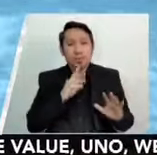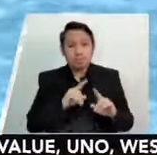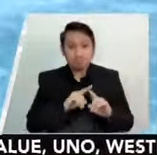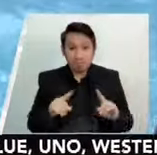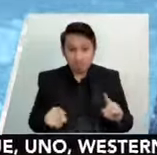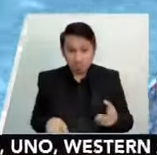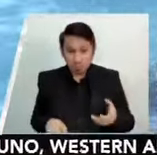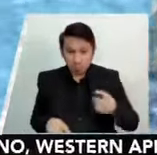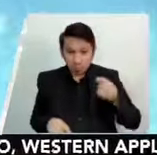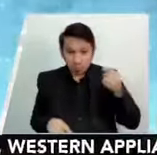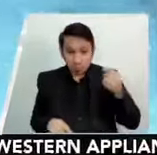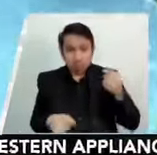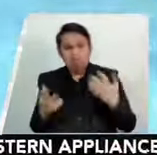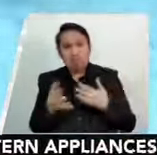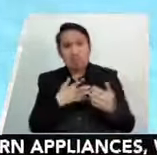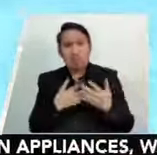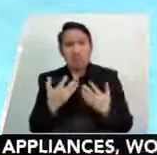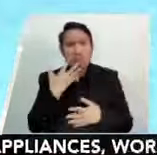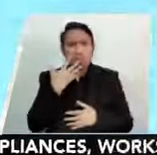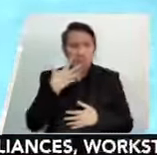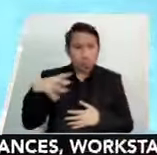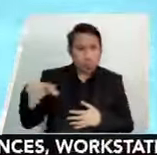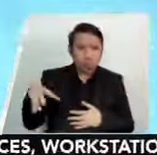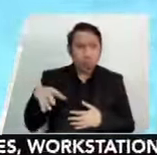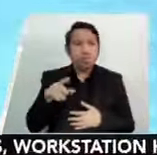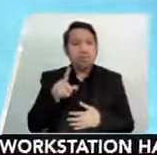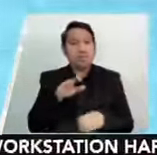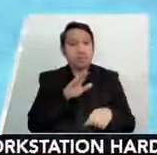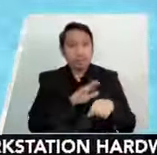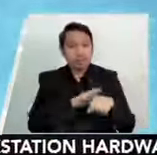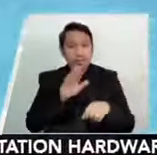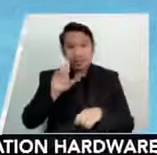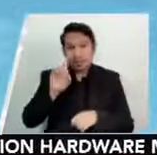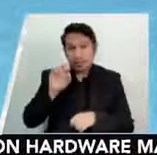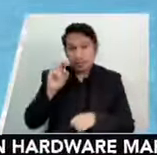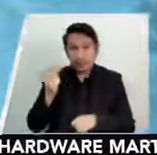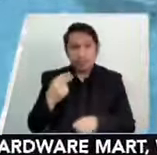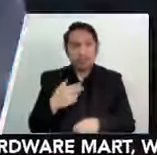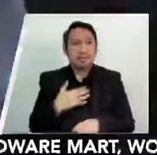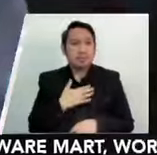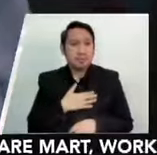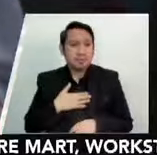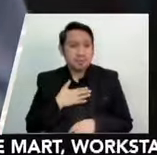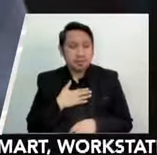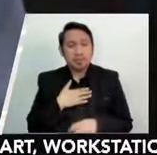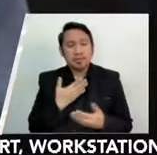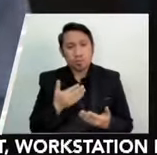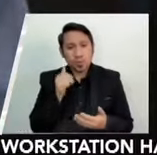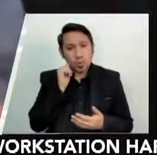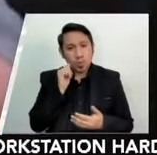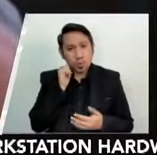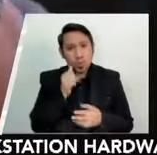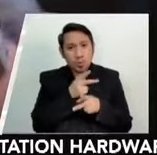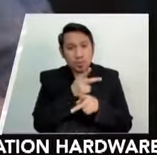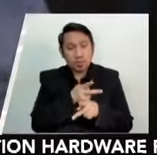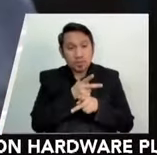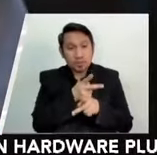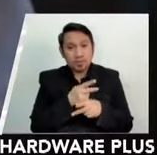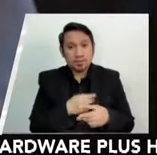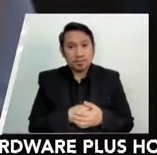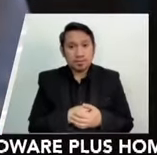man kainit? Paalala ng DOH, huwag kalimutang mag-ingat. Dahil kung ang pool na